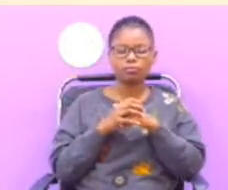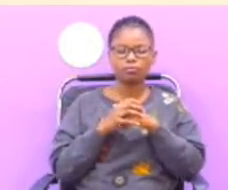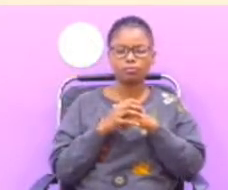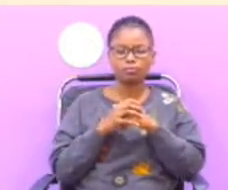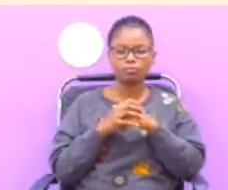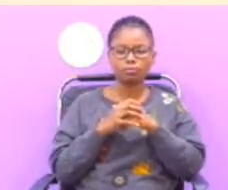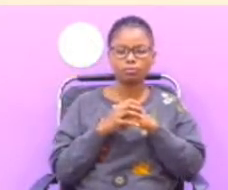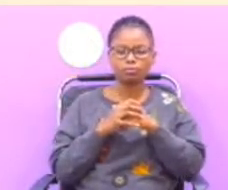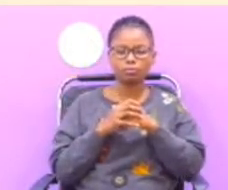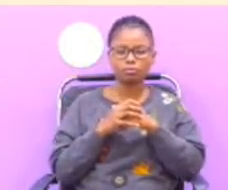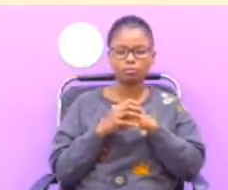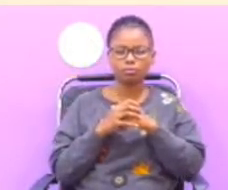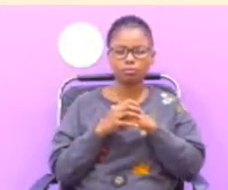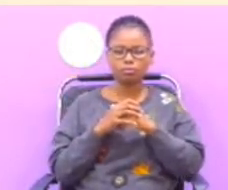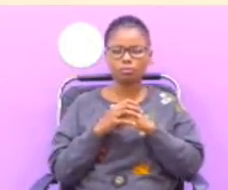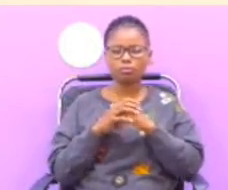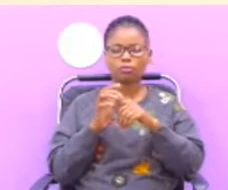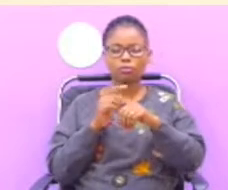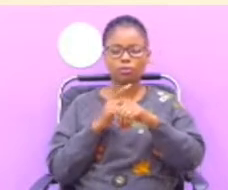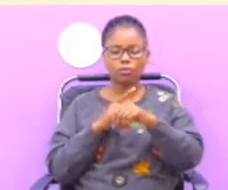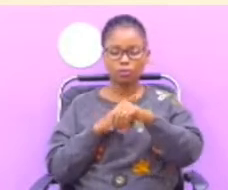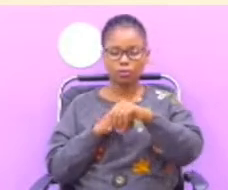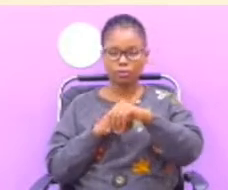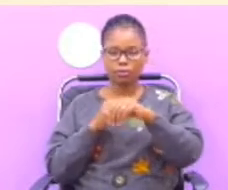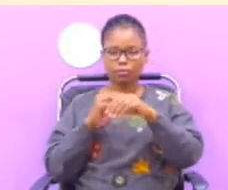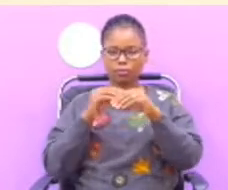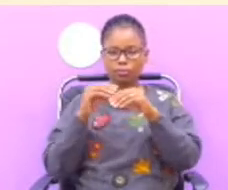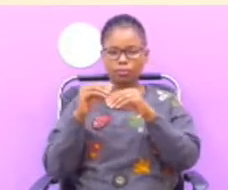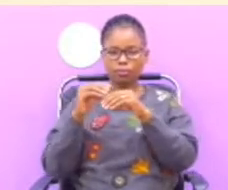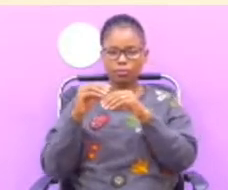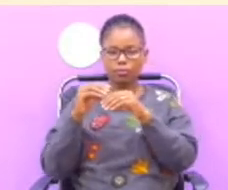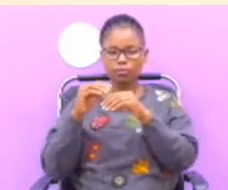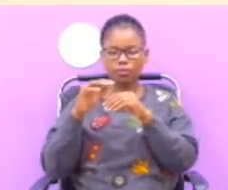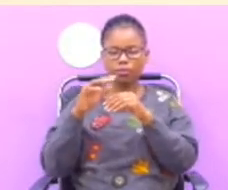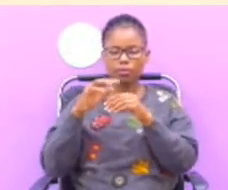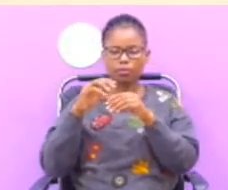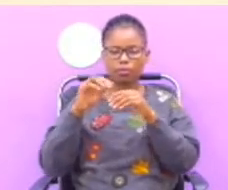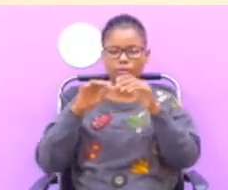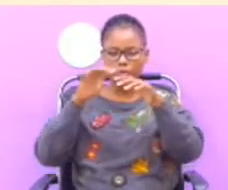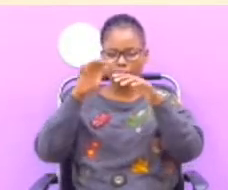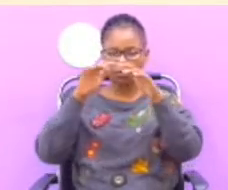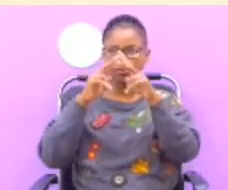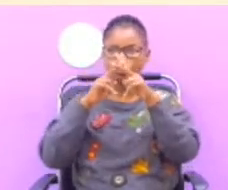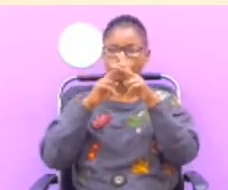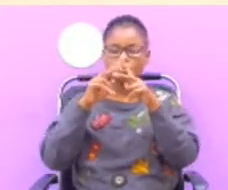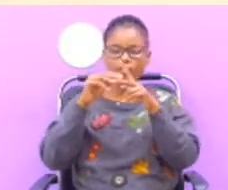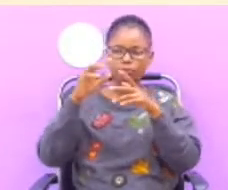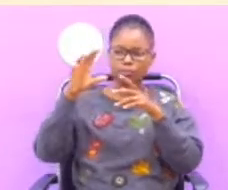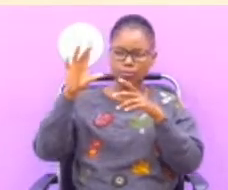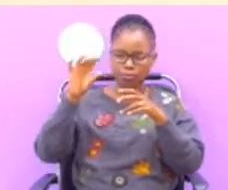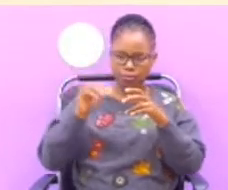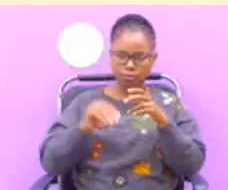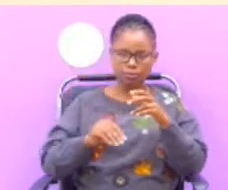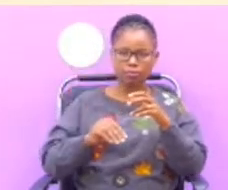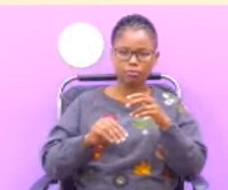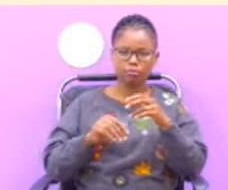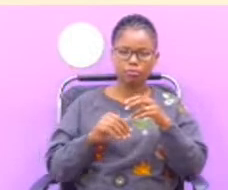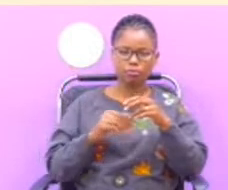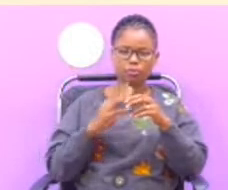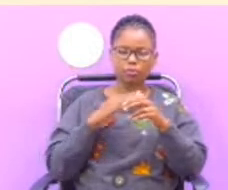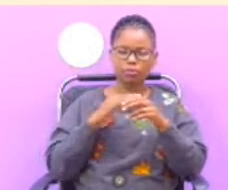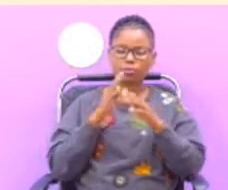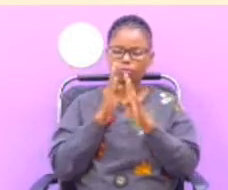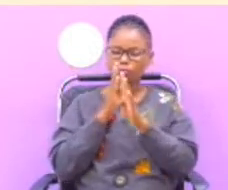Ona magekoro. Mehidete kire magea kalimeli iguru. Nega matuuli ya demalute kuo. Magikoro mei